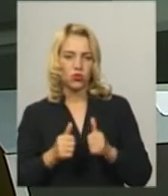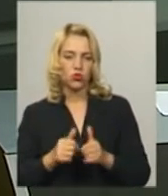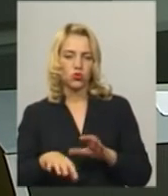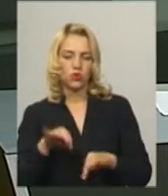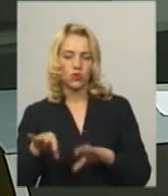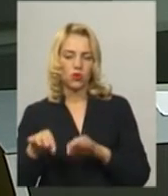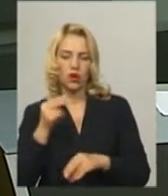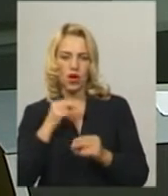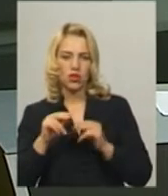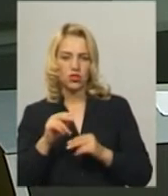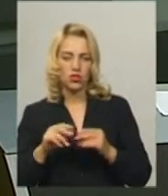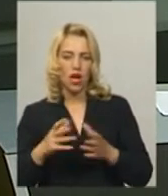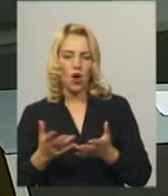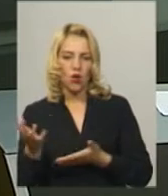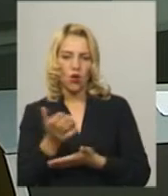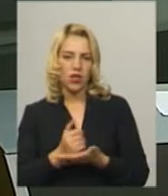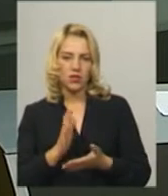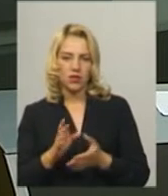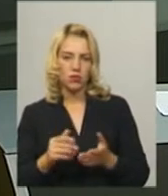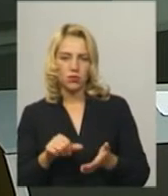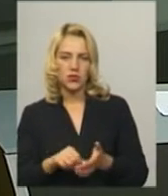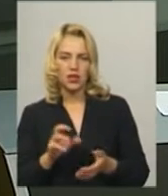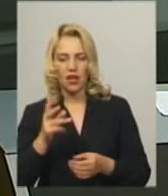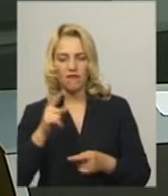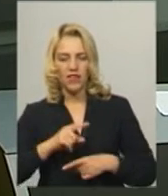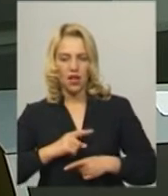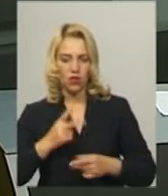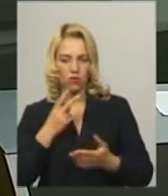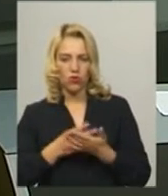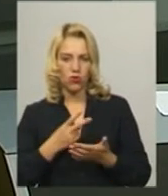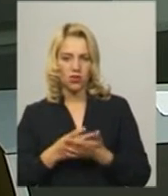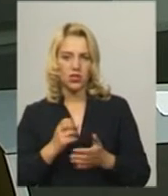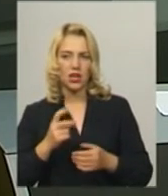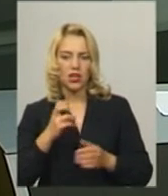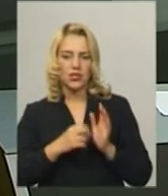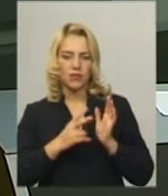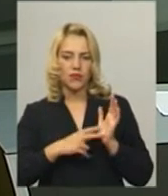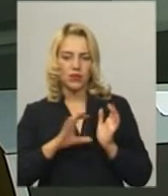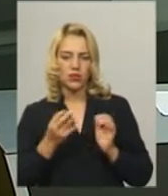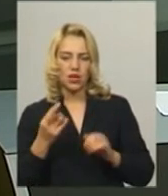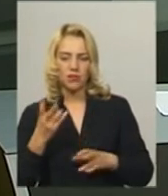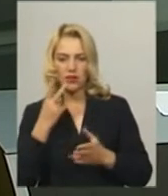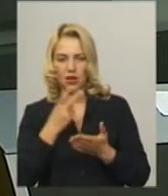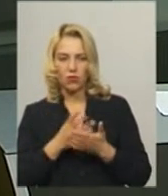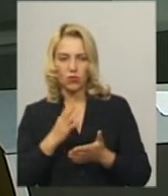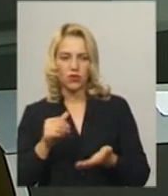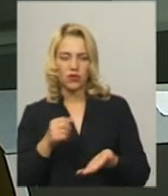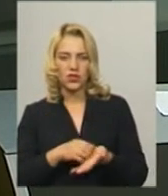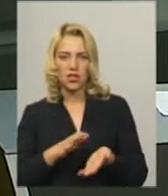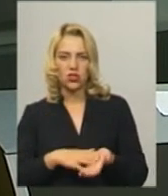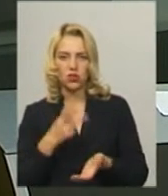відбору 5 кращих колекцій представлять на фінальному показі «Модні» 17 серпня, де на показі відзначать 3